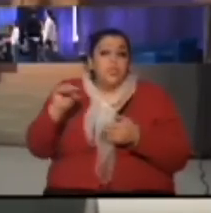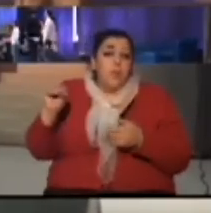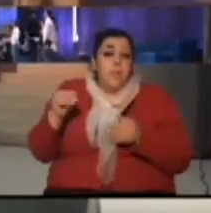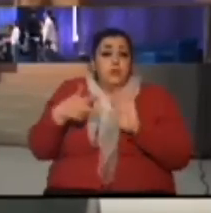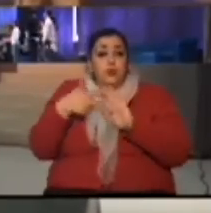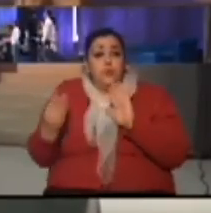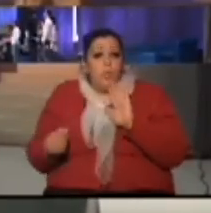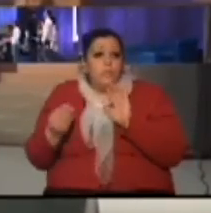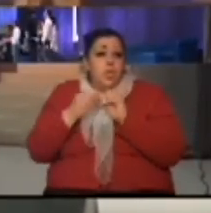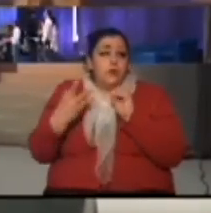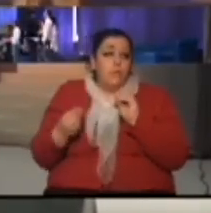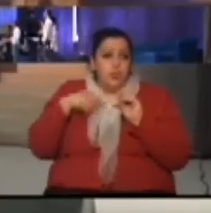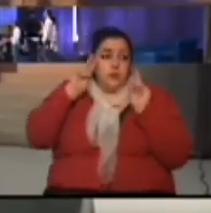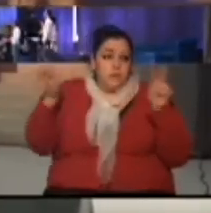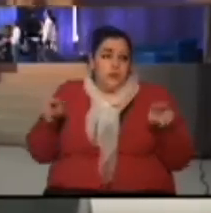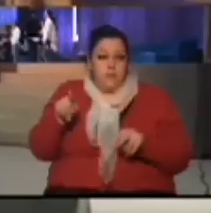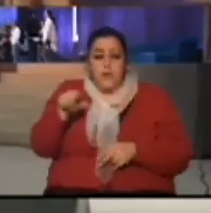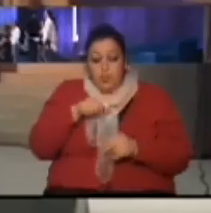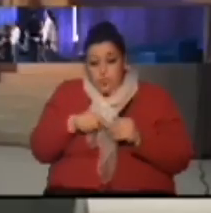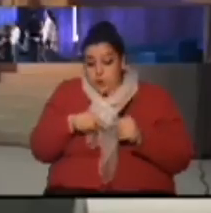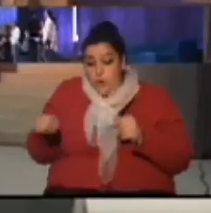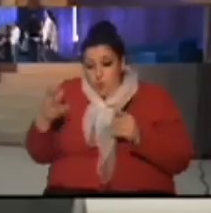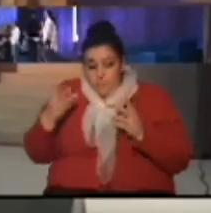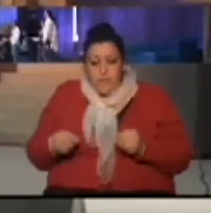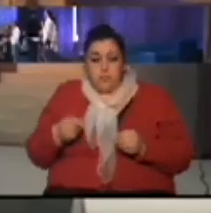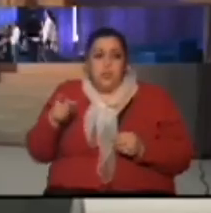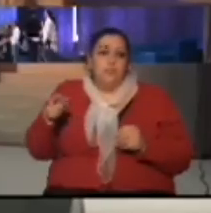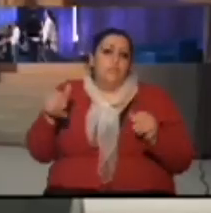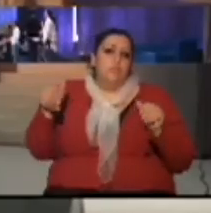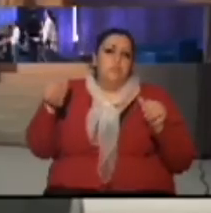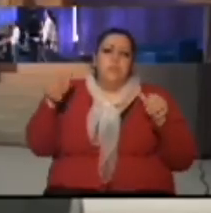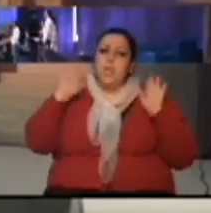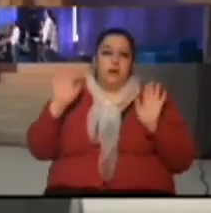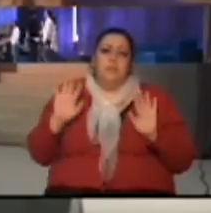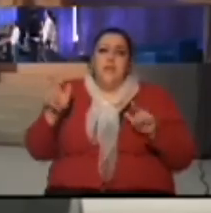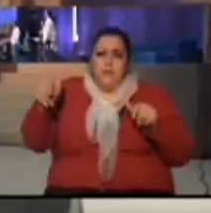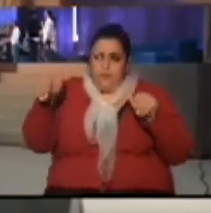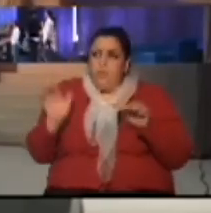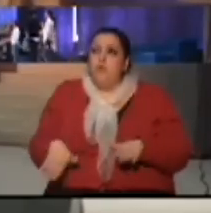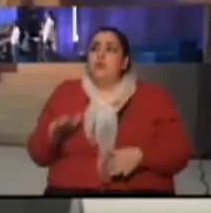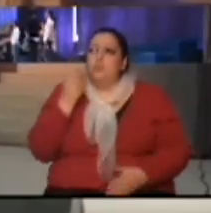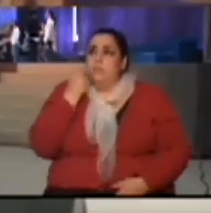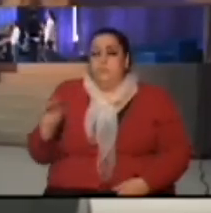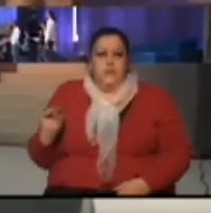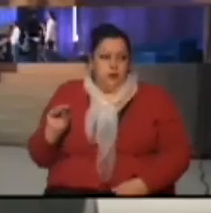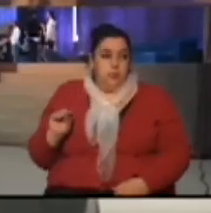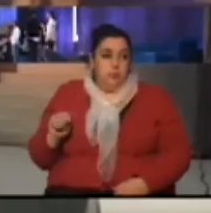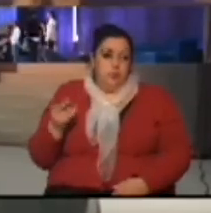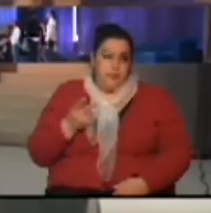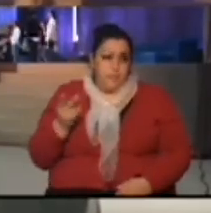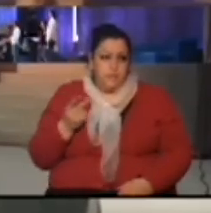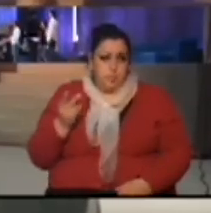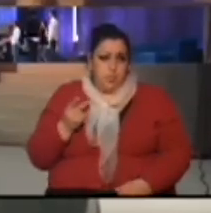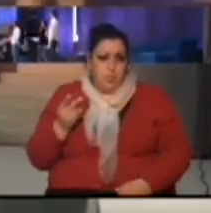մի հանձնվիր, դու առաջից գնացող մարդ ես, մի հանձնվիր, մենք քեզ նայում ենք, մի հանձնվիր, մենք քեզանով հիանում